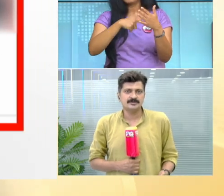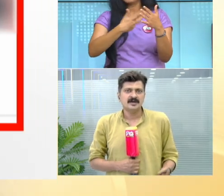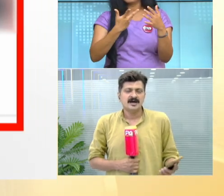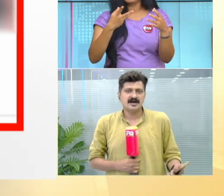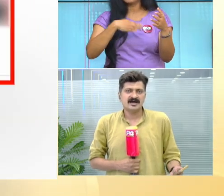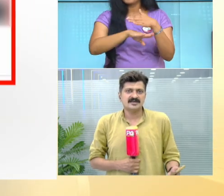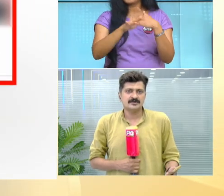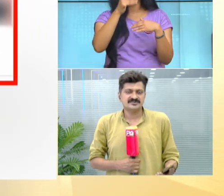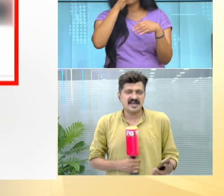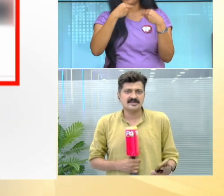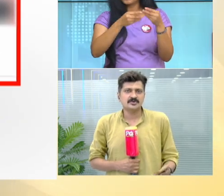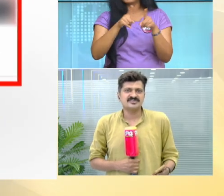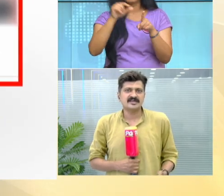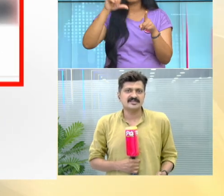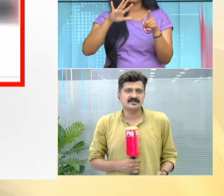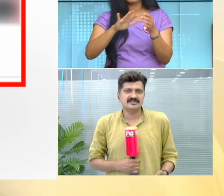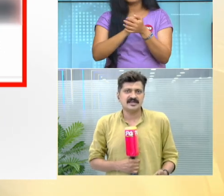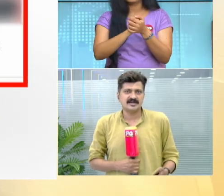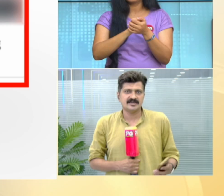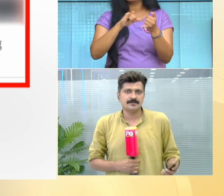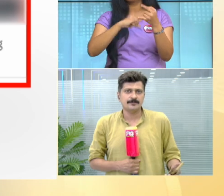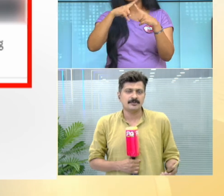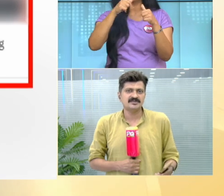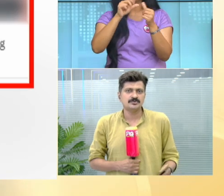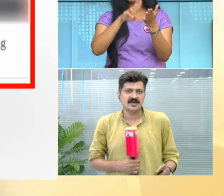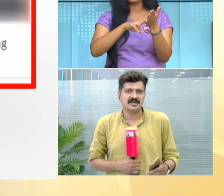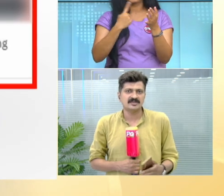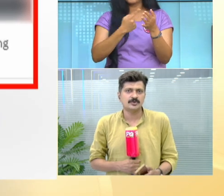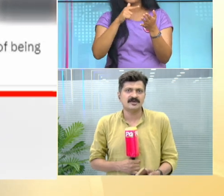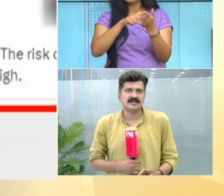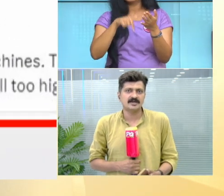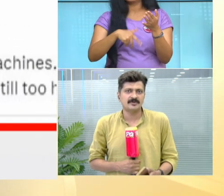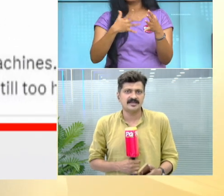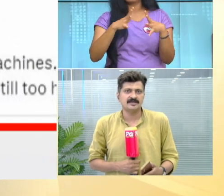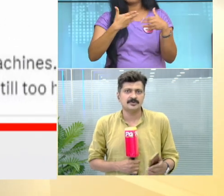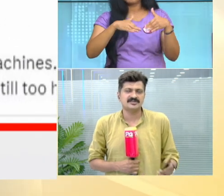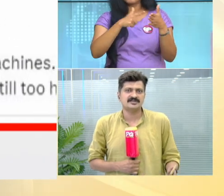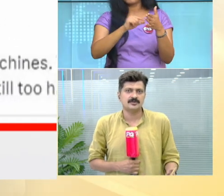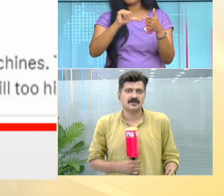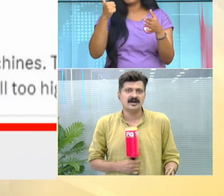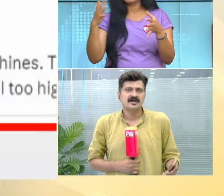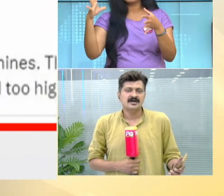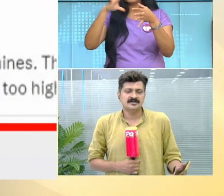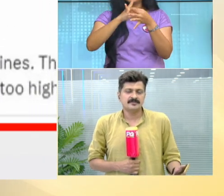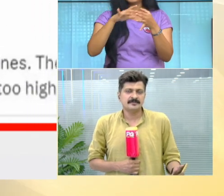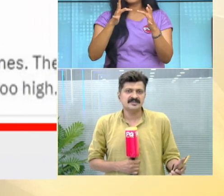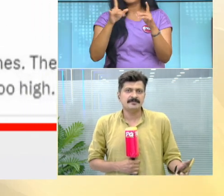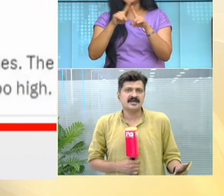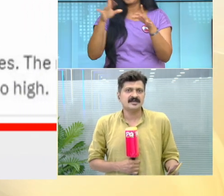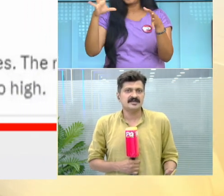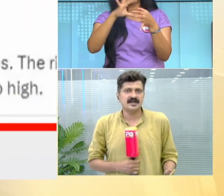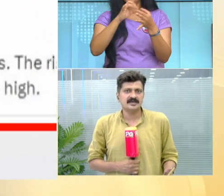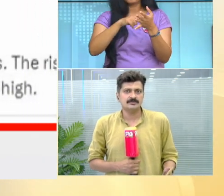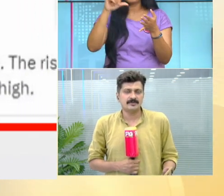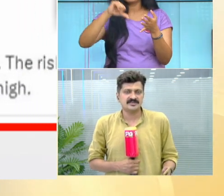സാധ്യമല്ല എന്നും അത് സ്റ്റാൻഡ് അലോൺ സാങ്കേതിക വിദ്യയാണ് എന്നും പുറമേ നിന്നുള്ള യാതൊരു ഉപകരണങ്ങളുമായി ഒരു തരത്തിലുള്ള